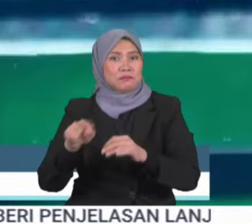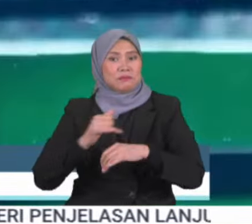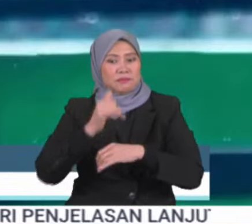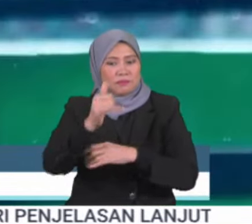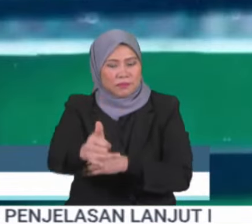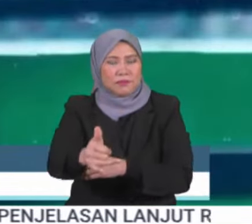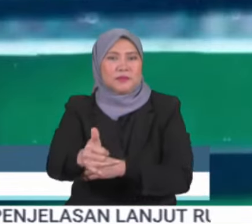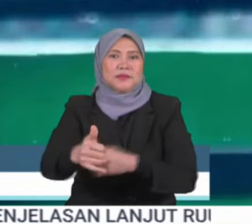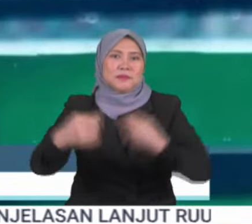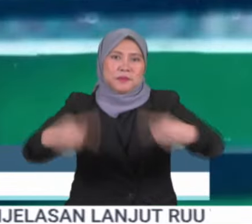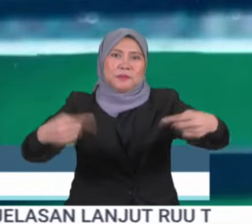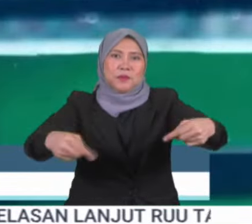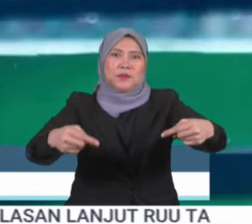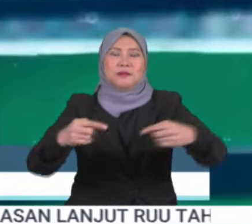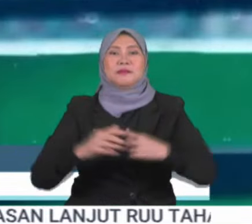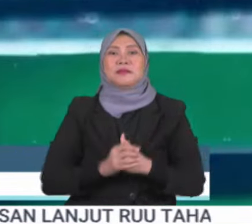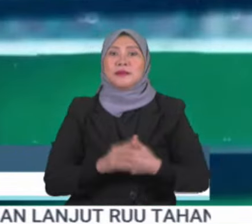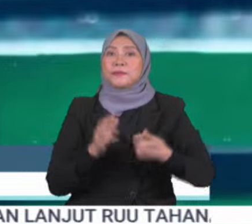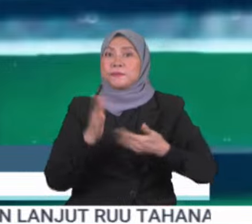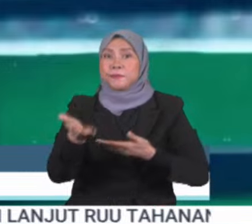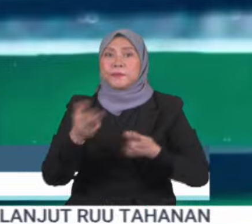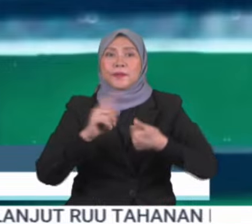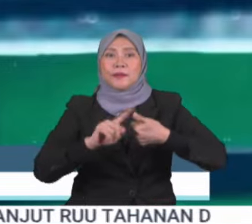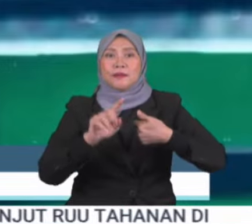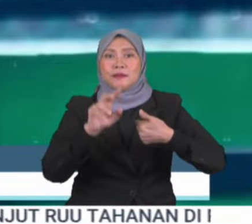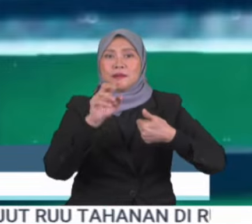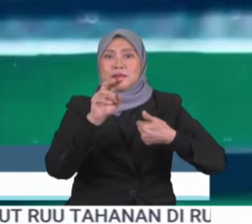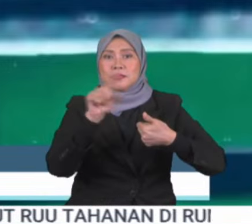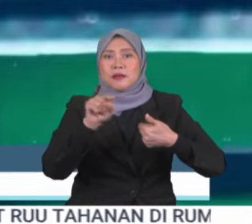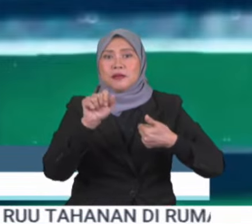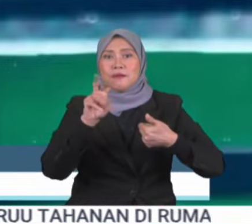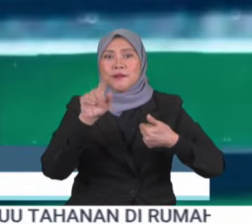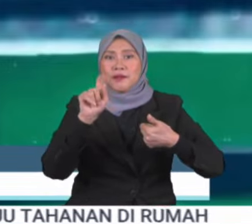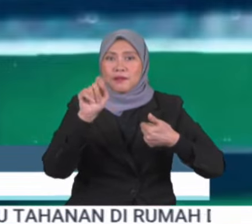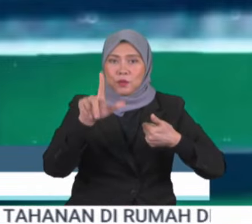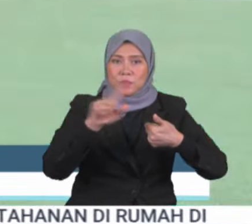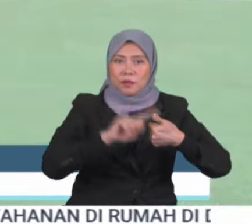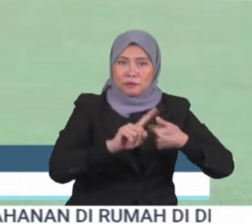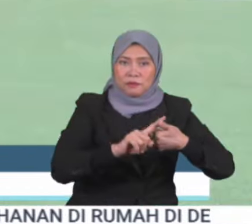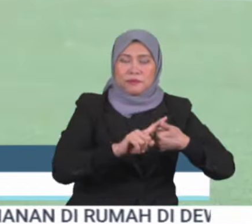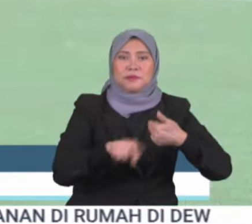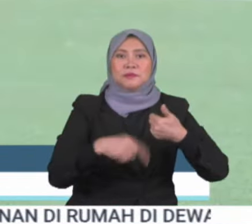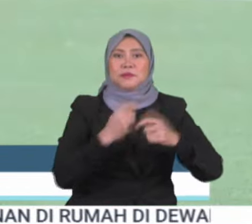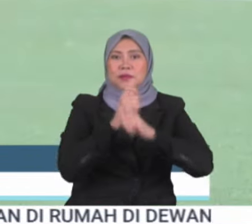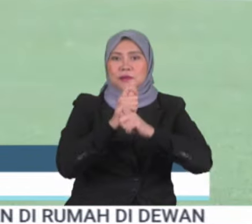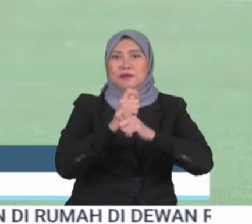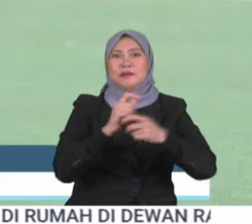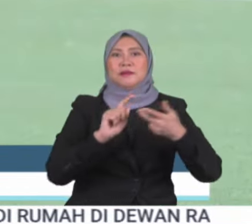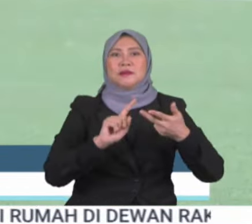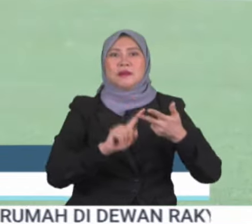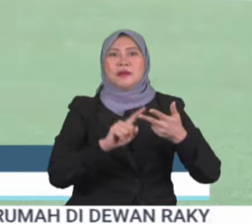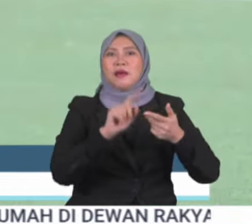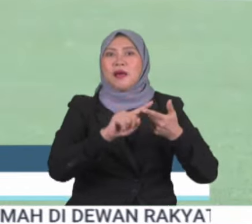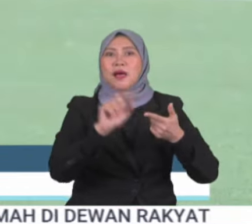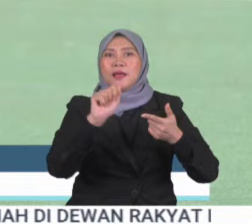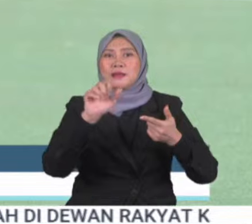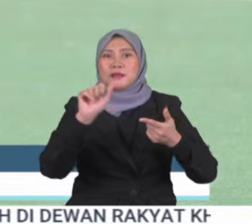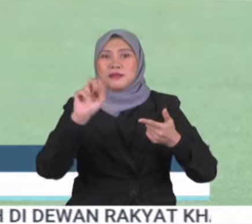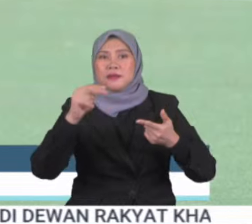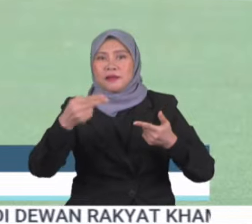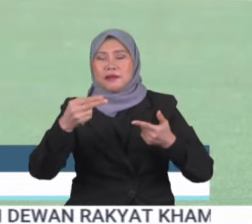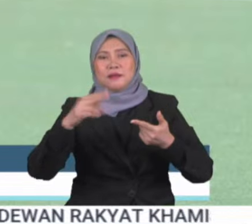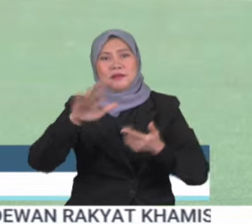pada kejohanan itu. Mereka ialah Zawaitul Akma Hartomo, pertahanan, Nur Aisyah Cik Musa, tengah,